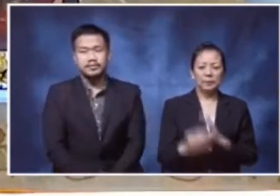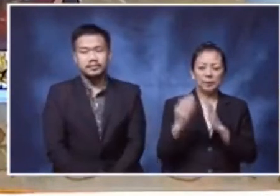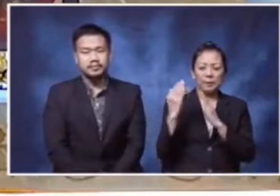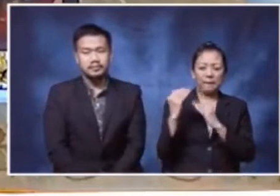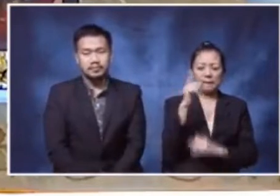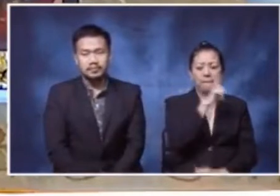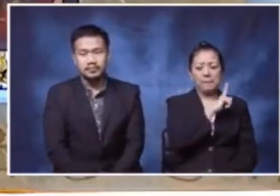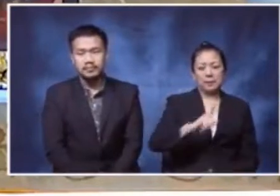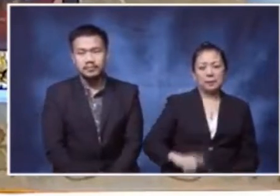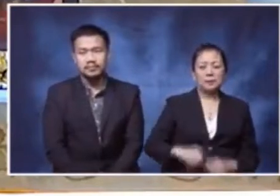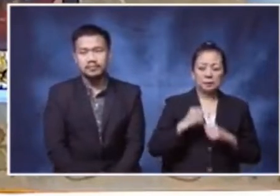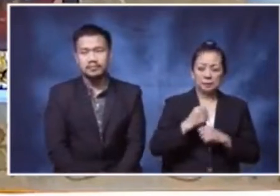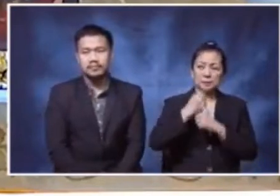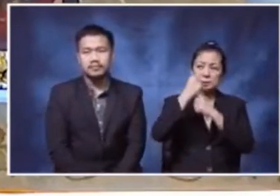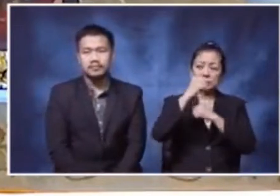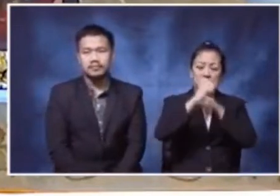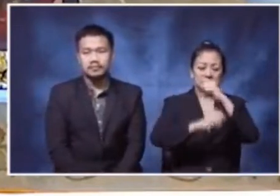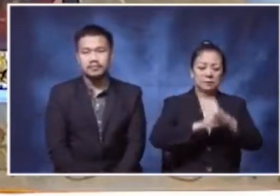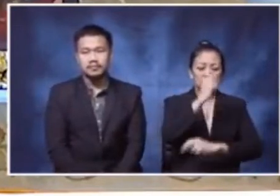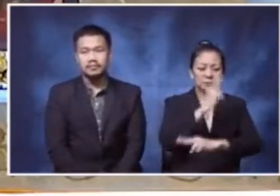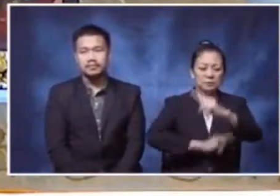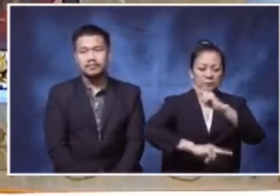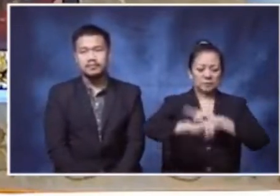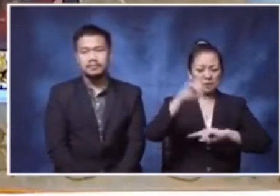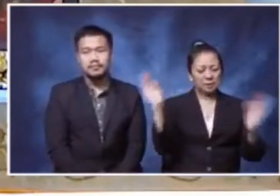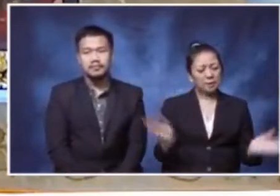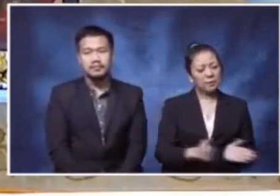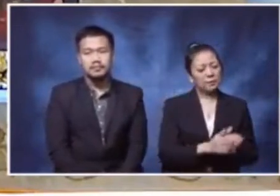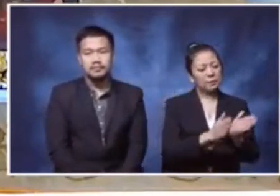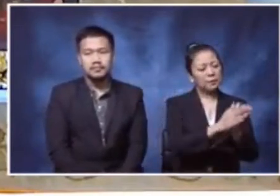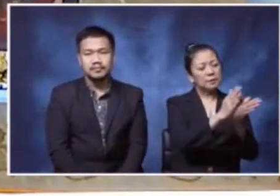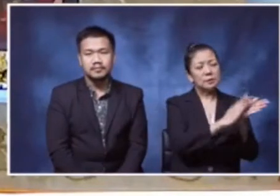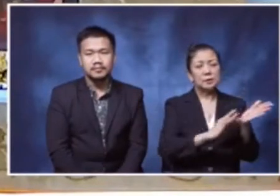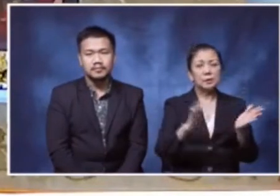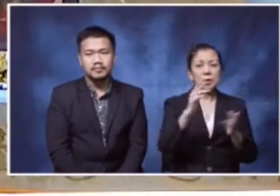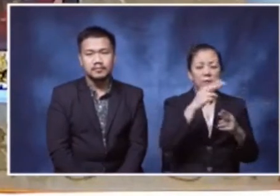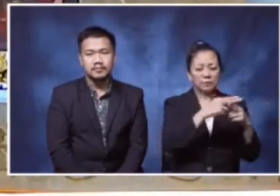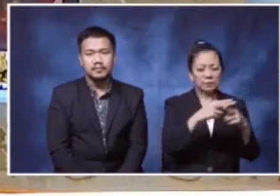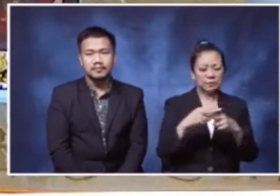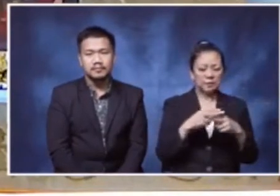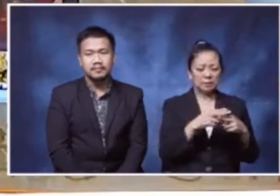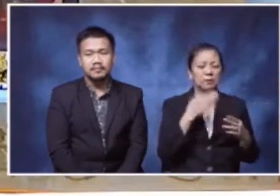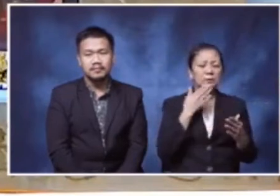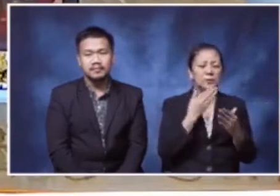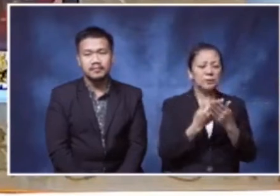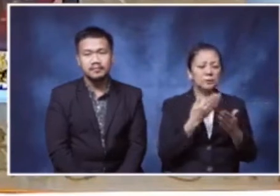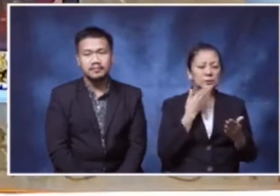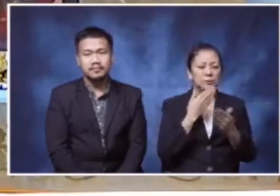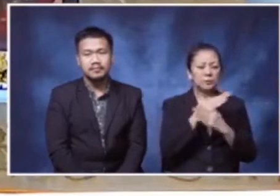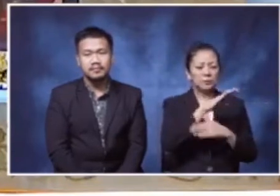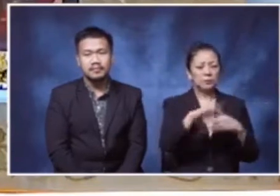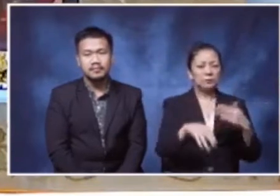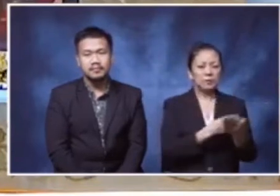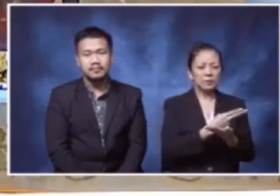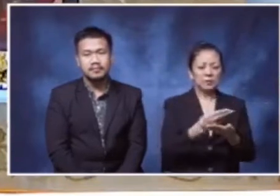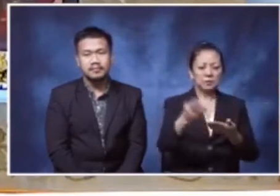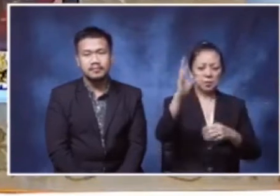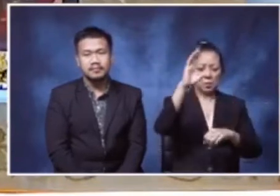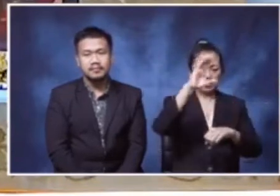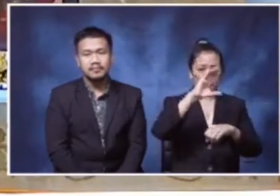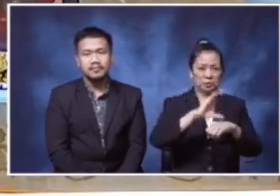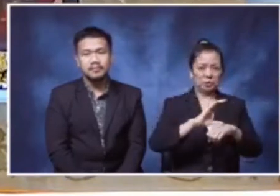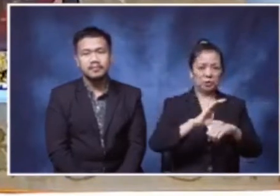Tanggapin nawa ng Panginoon itong paghahain sa ating mga kamay, sa kapurihan niya at karangalan sa ating kapakinabangan at